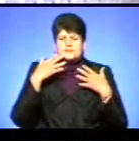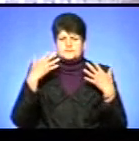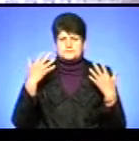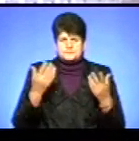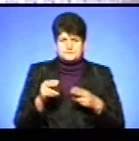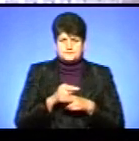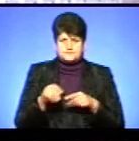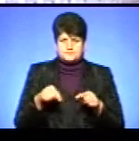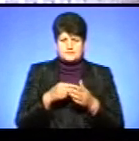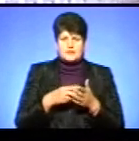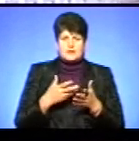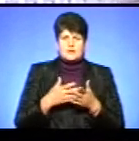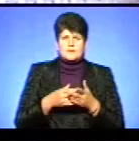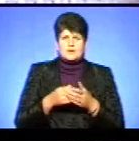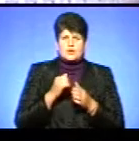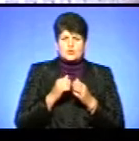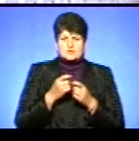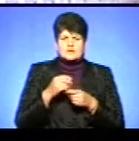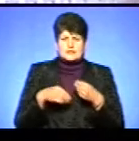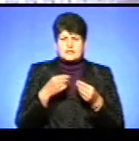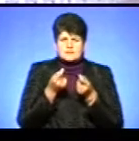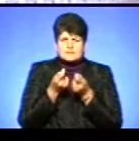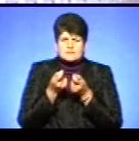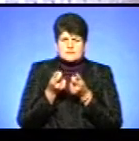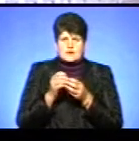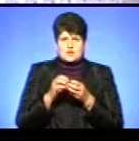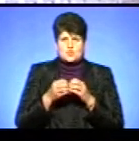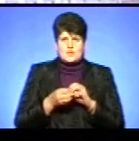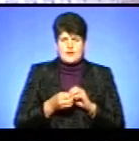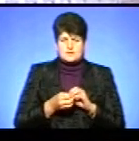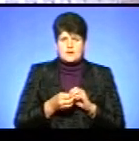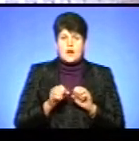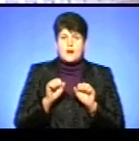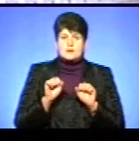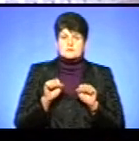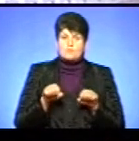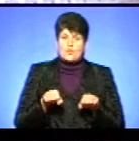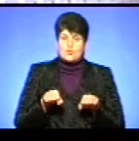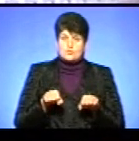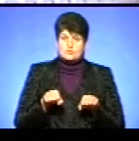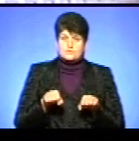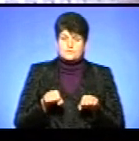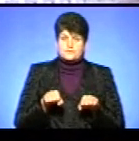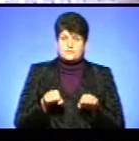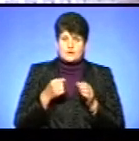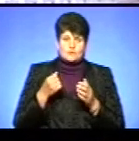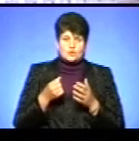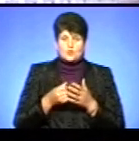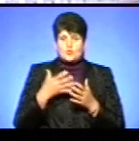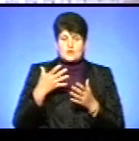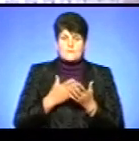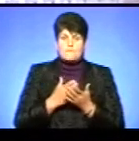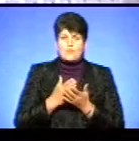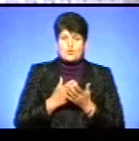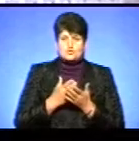кожна реабілітація надає по крупиці нам результат, а змогу такі дорогі